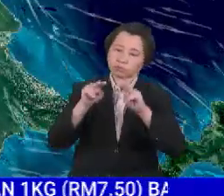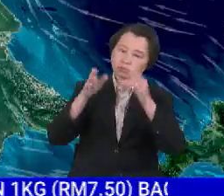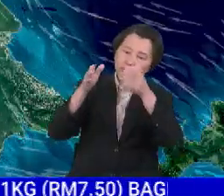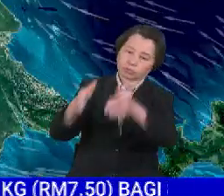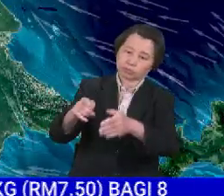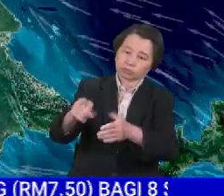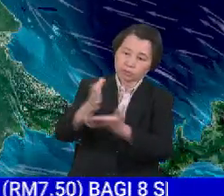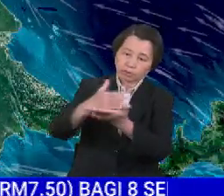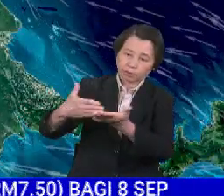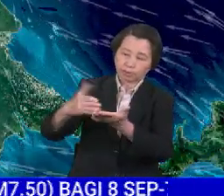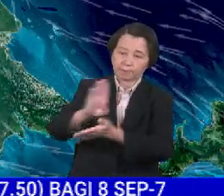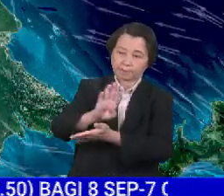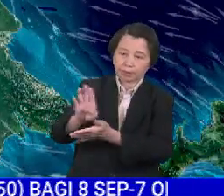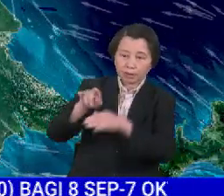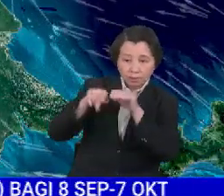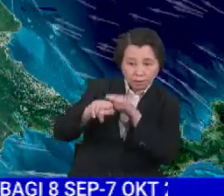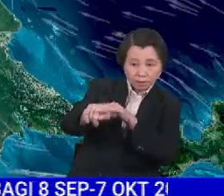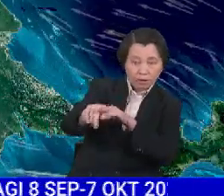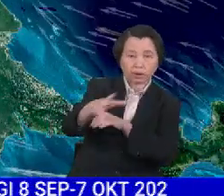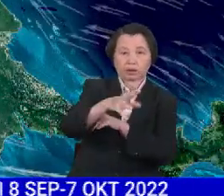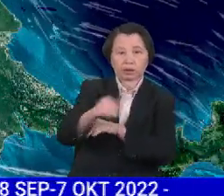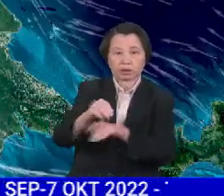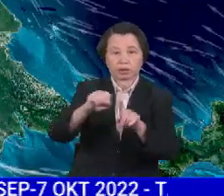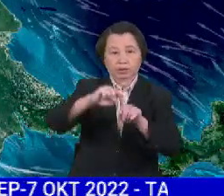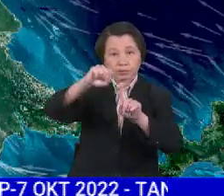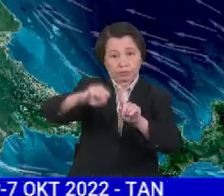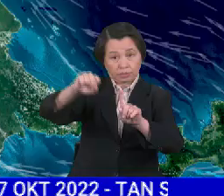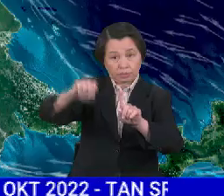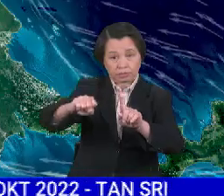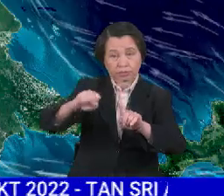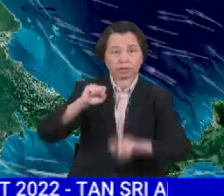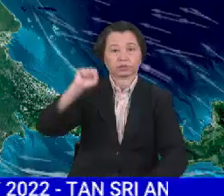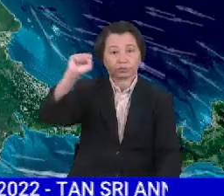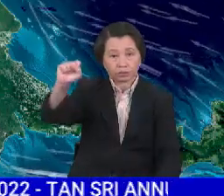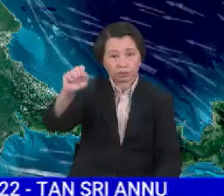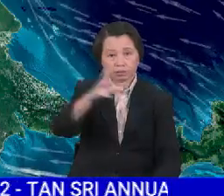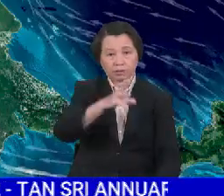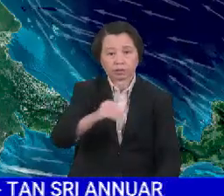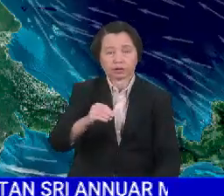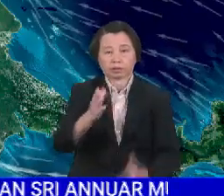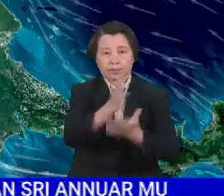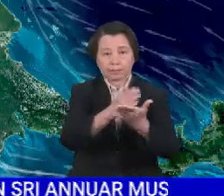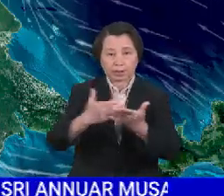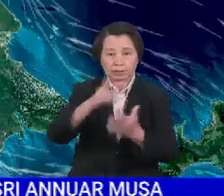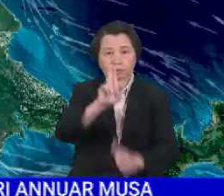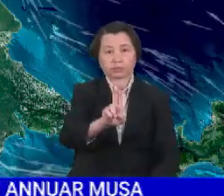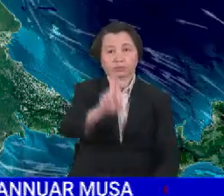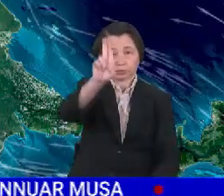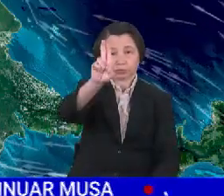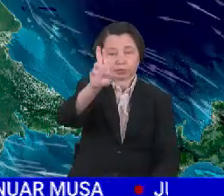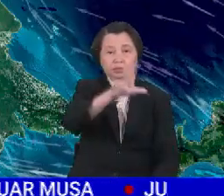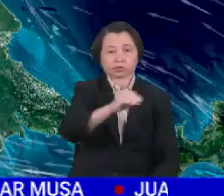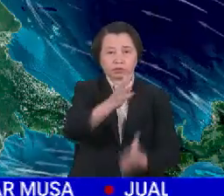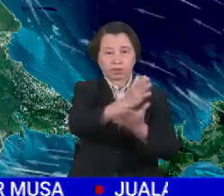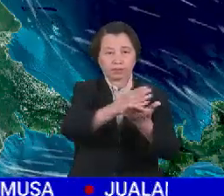di bahagian pantai barat, pedalaman dan juga Sandakan di negeri Sabah, juga melibatkan bahagian utara serta